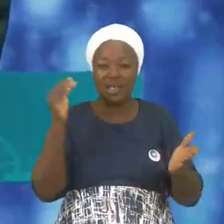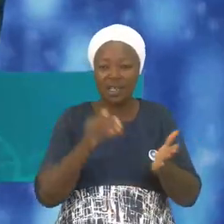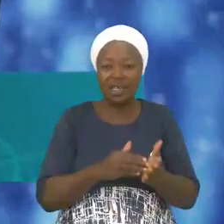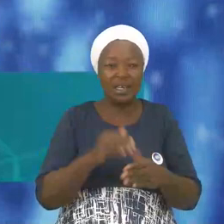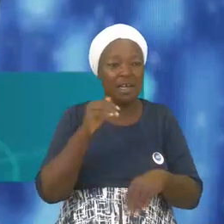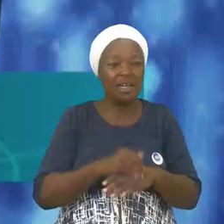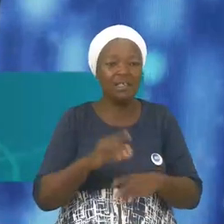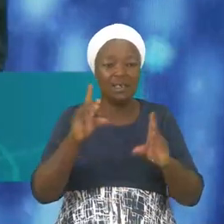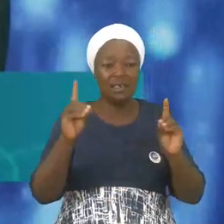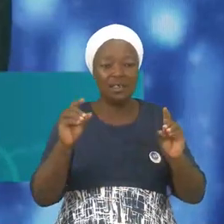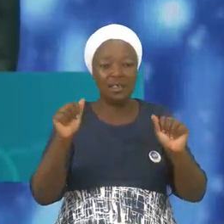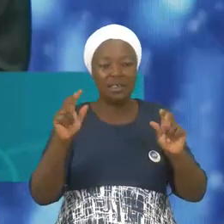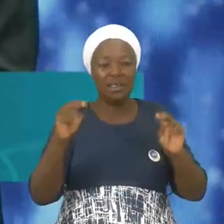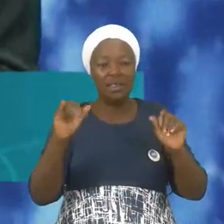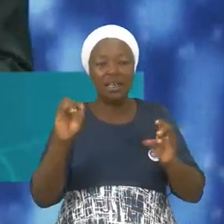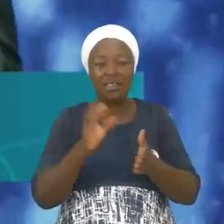Le prince des princes.